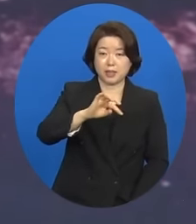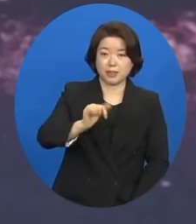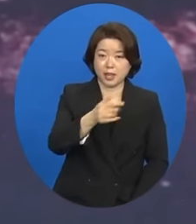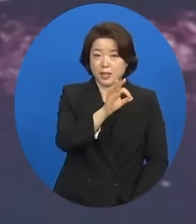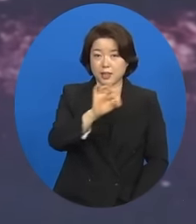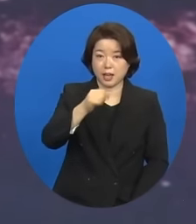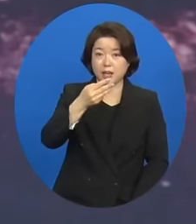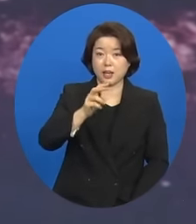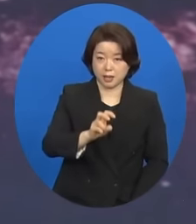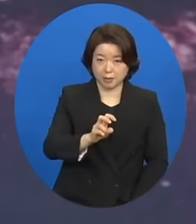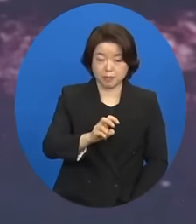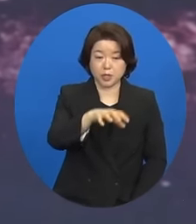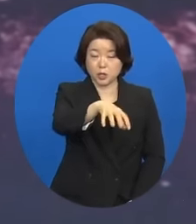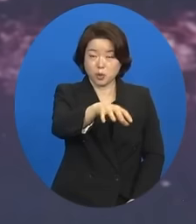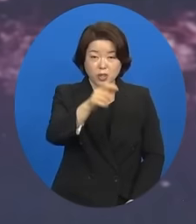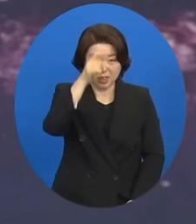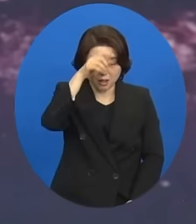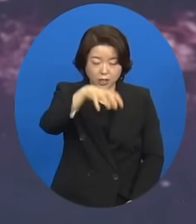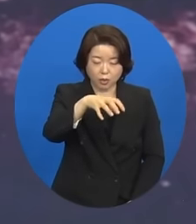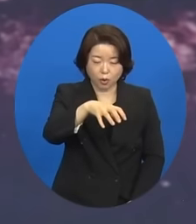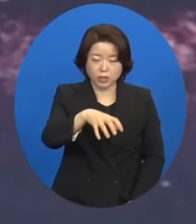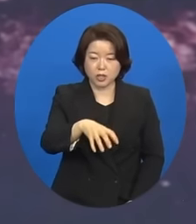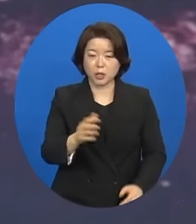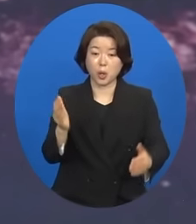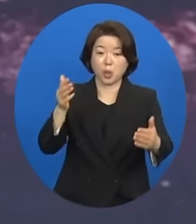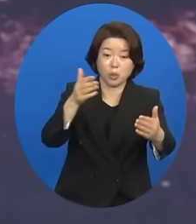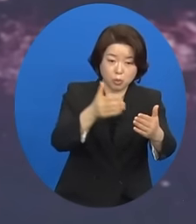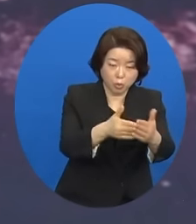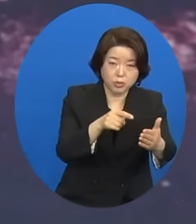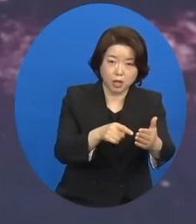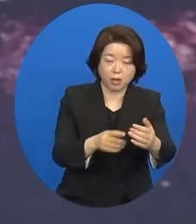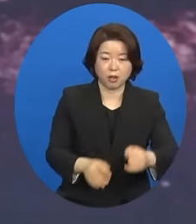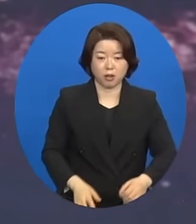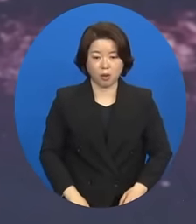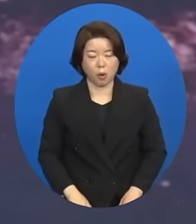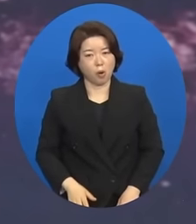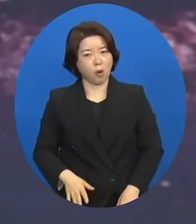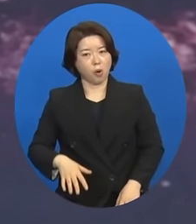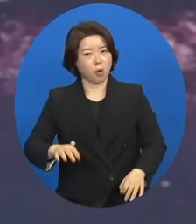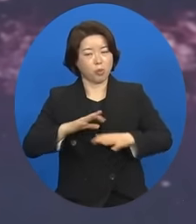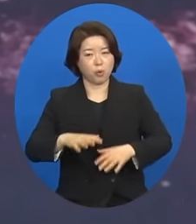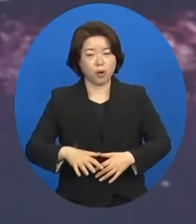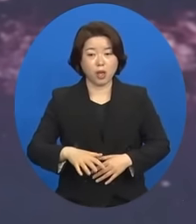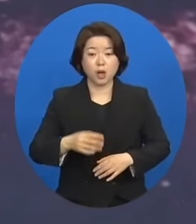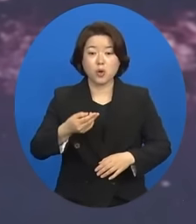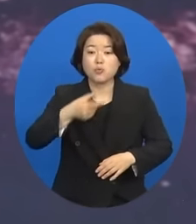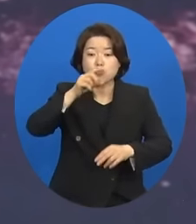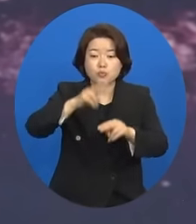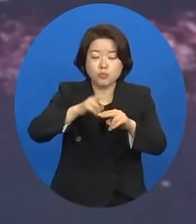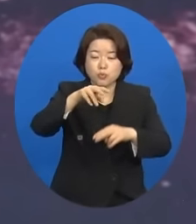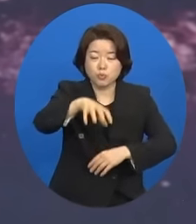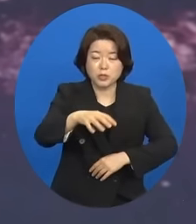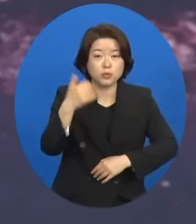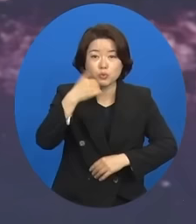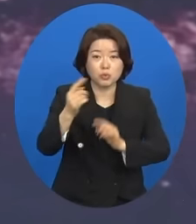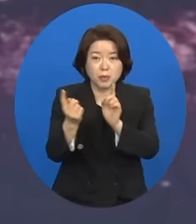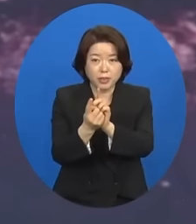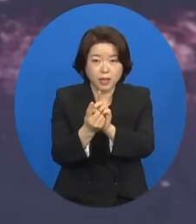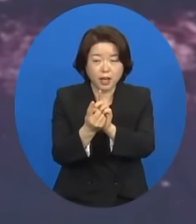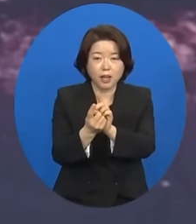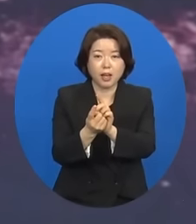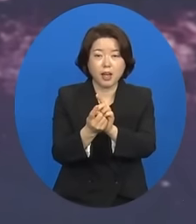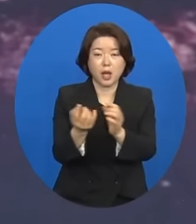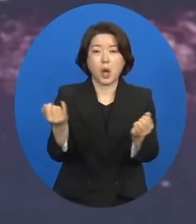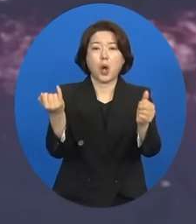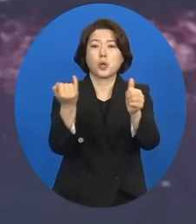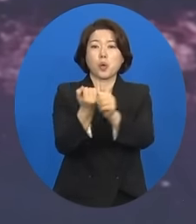도착하자 참 놀라운 섭리요 우물에서 누구를 만납니까 짝을 만나는 거예요 그 물론 리브가는